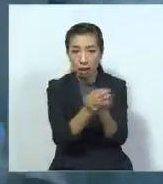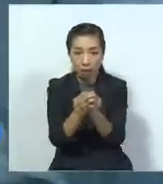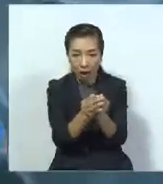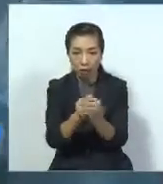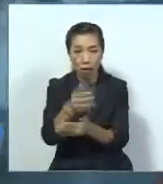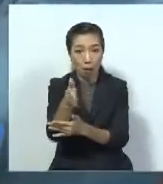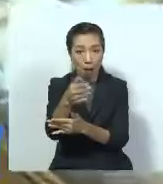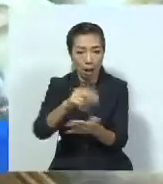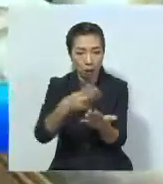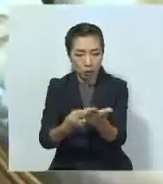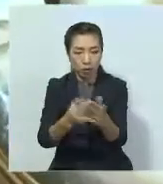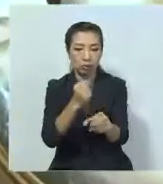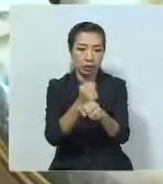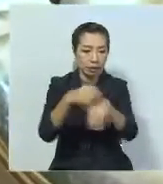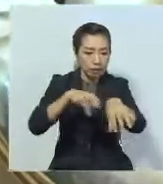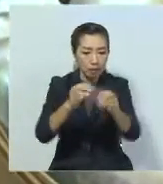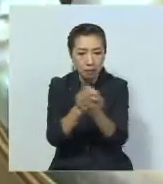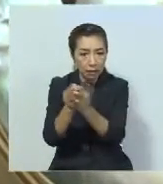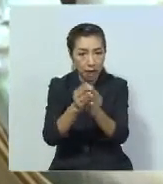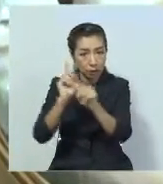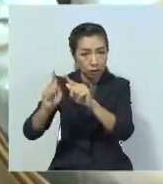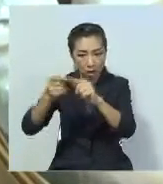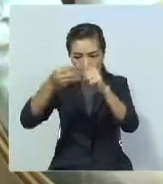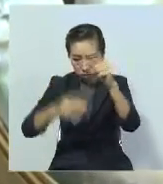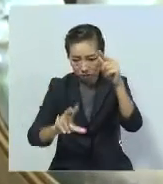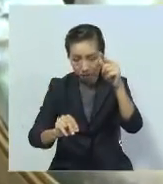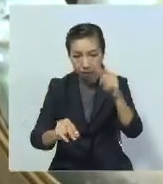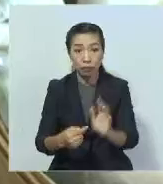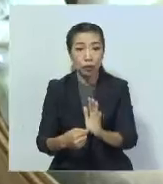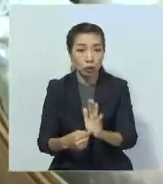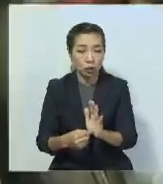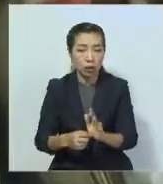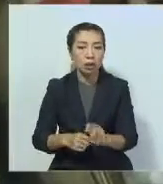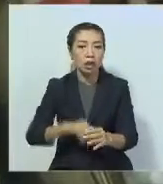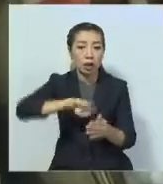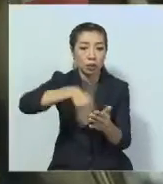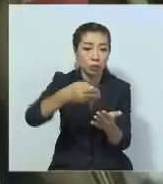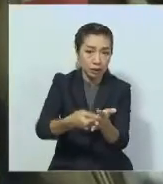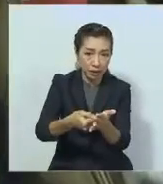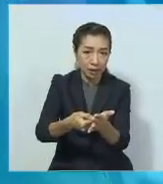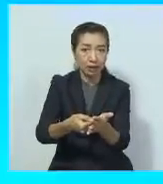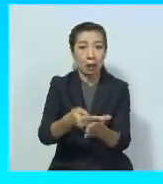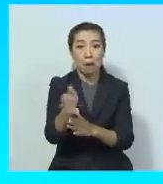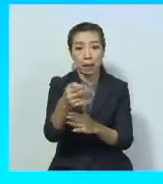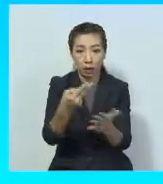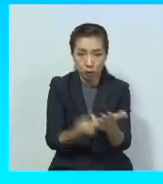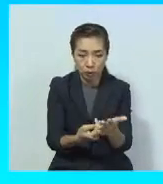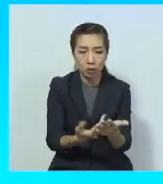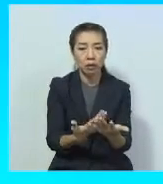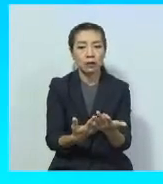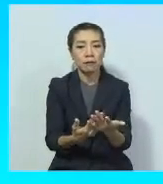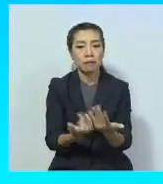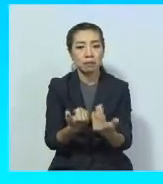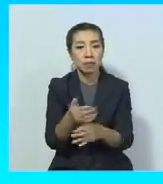เมนูค่ะซึ่งเป็นอาหารพื้นบ้านชาวประมงนะคะอย่างเช่นขนมจีนน้ำยาปลาทูรสเด็ดแน่ๆนะคะ